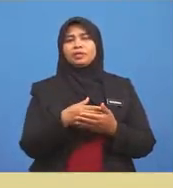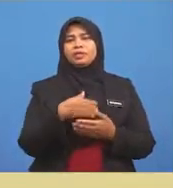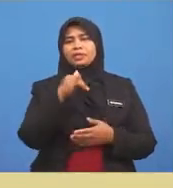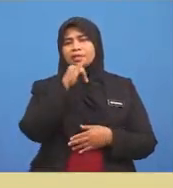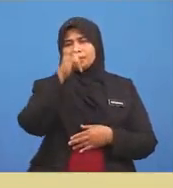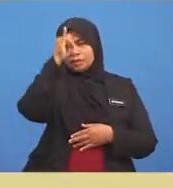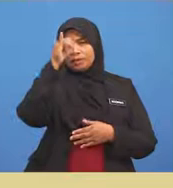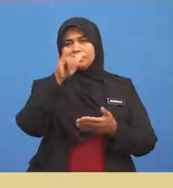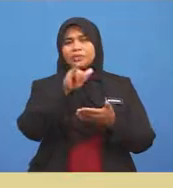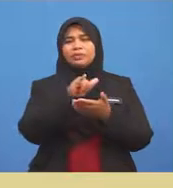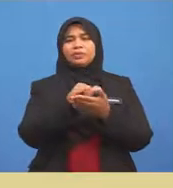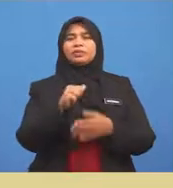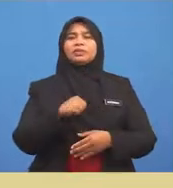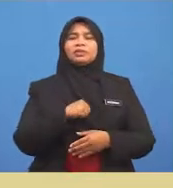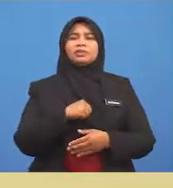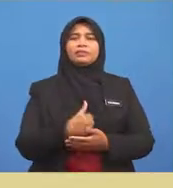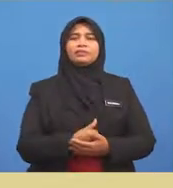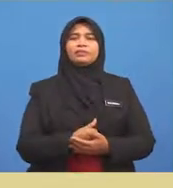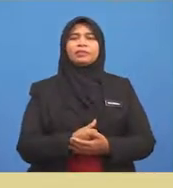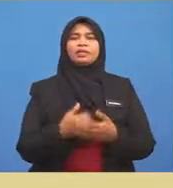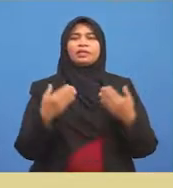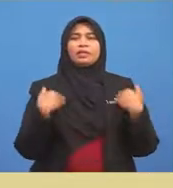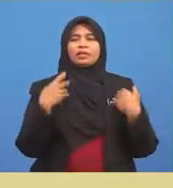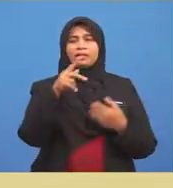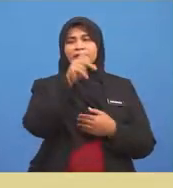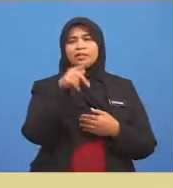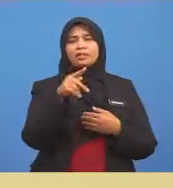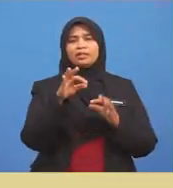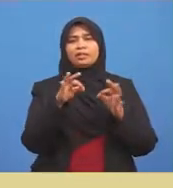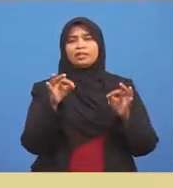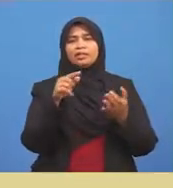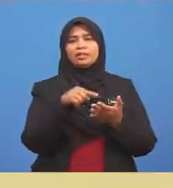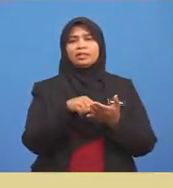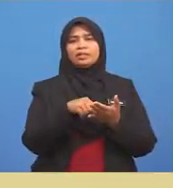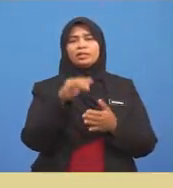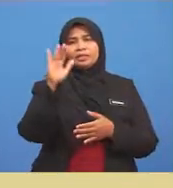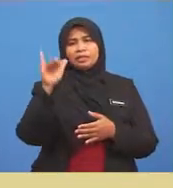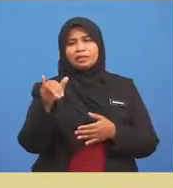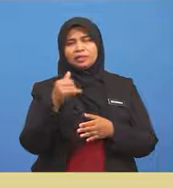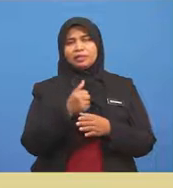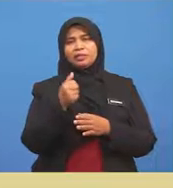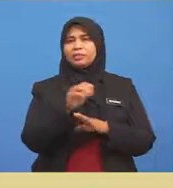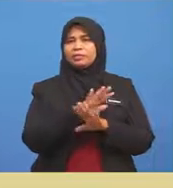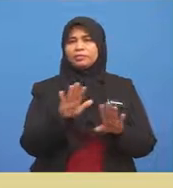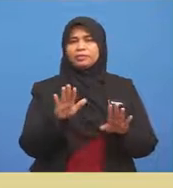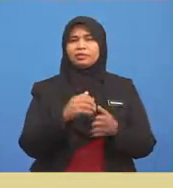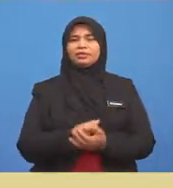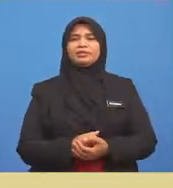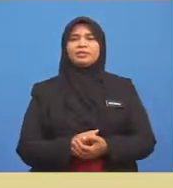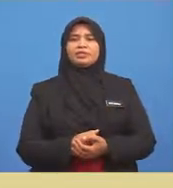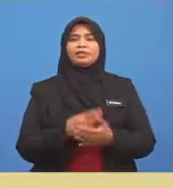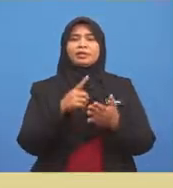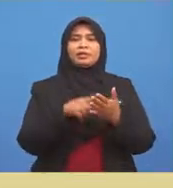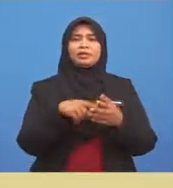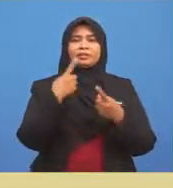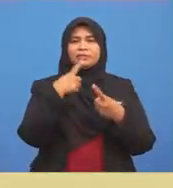yatim itu sendiri. Adakah pernyataan ini ya atau tidak? Apakah